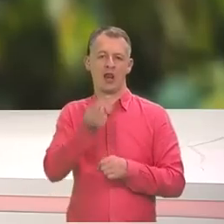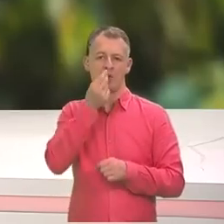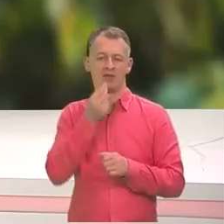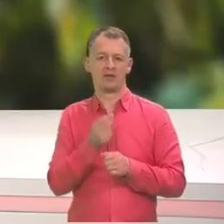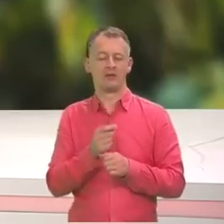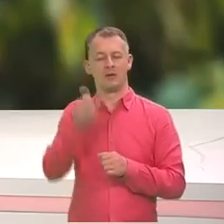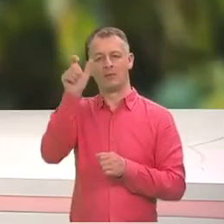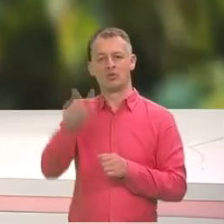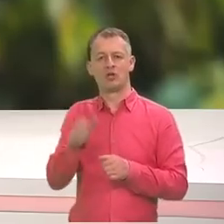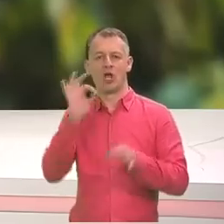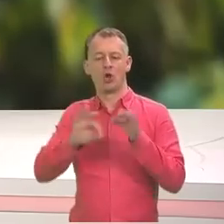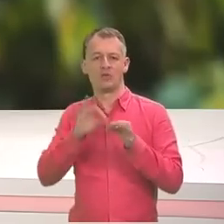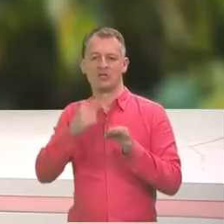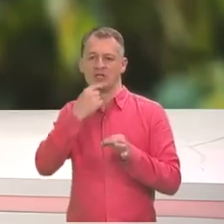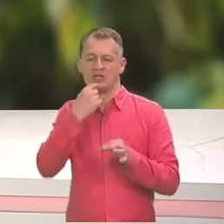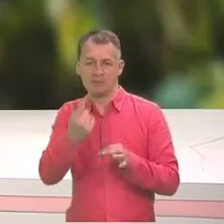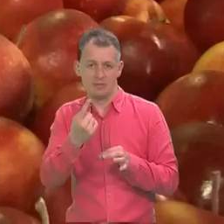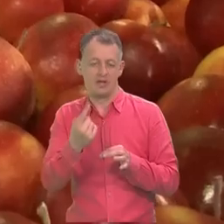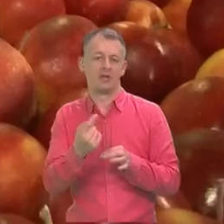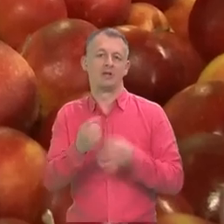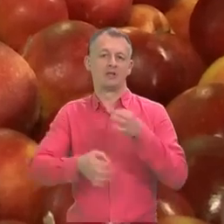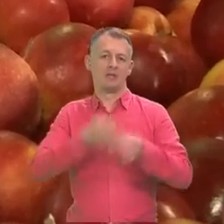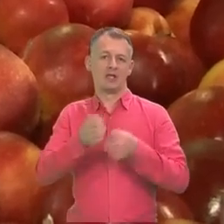fenomenul aparent paradoxal.